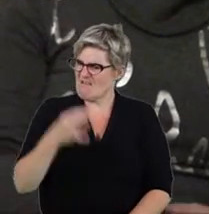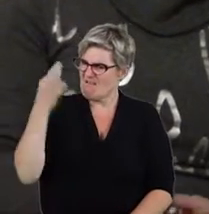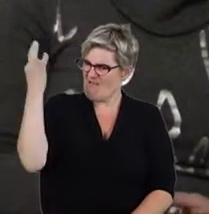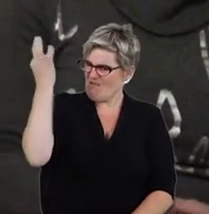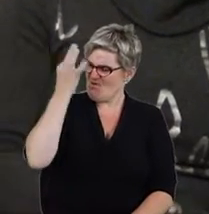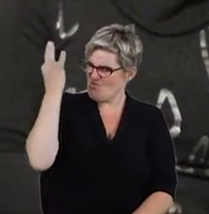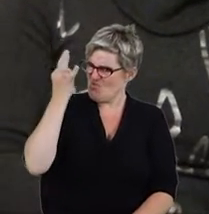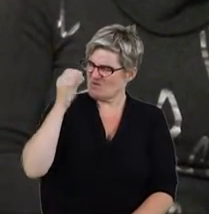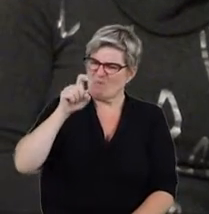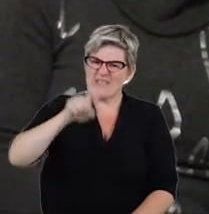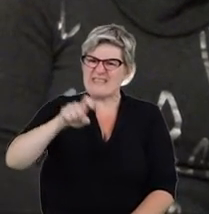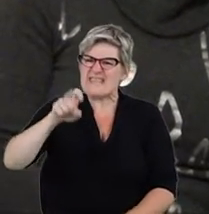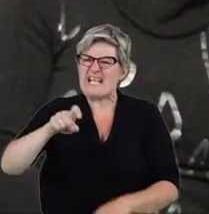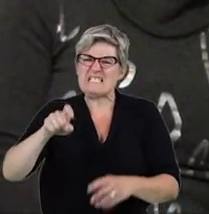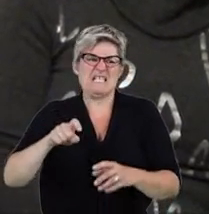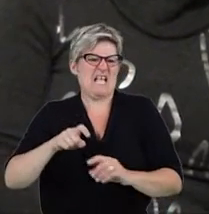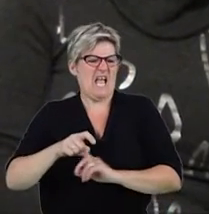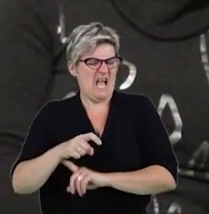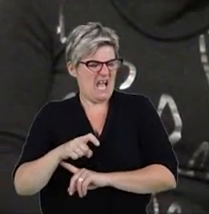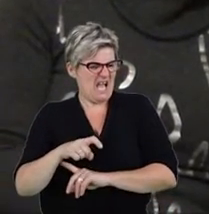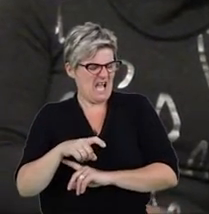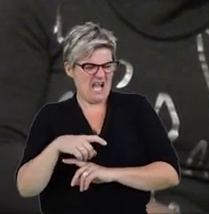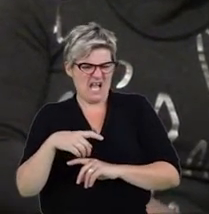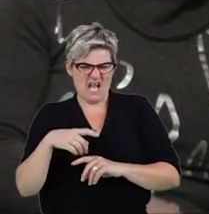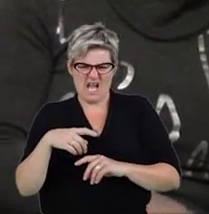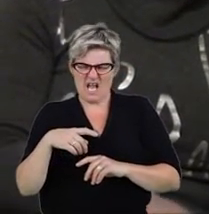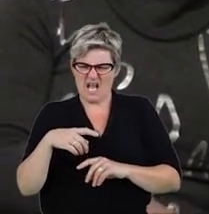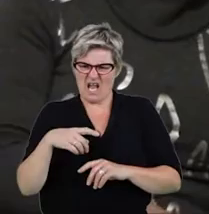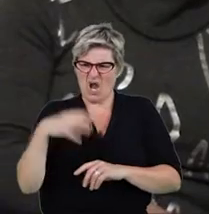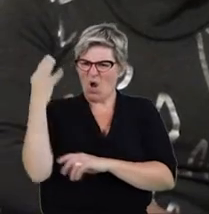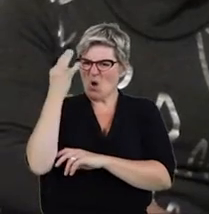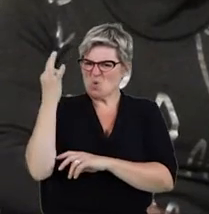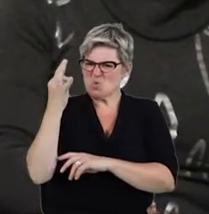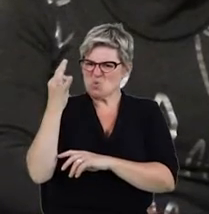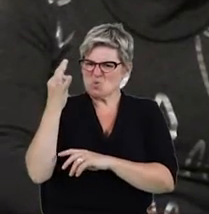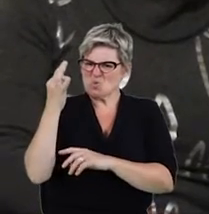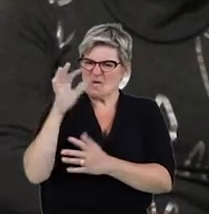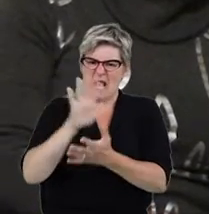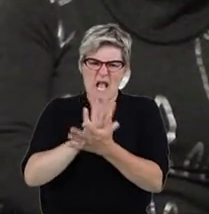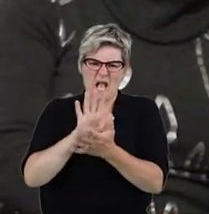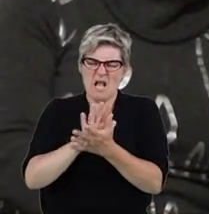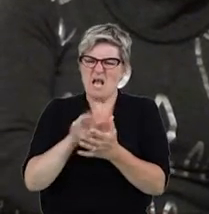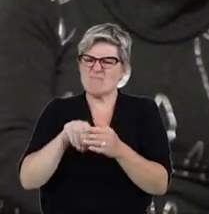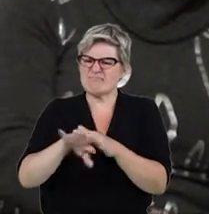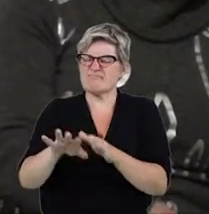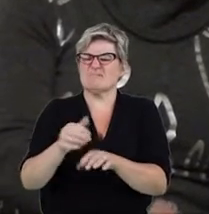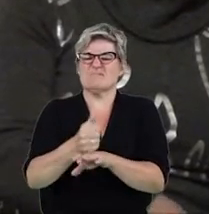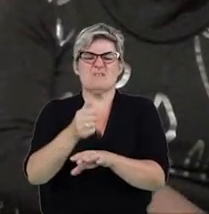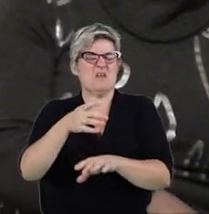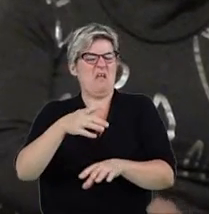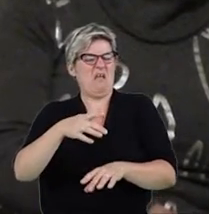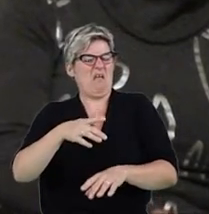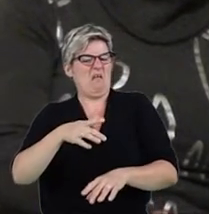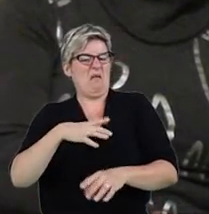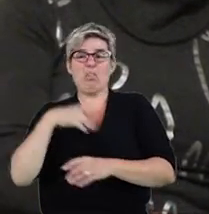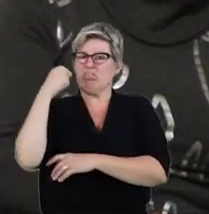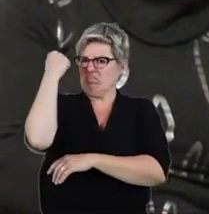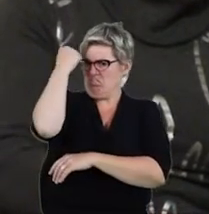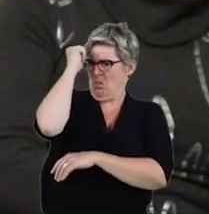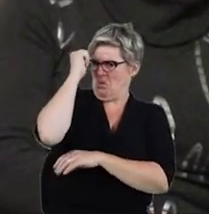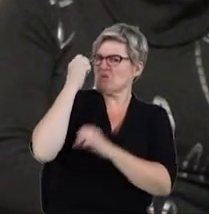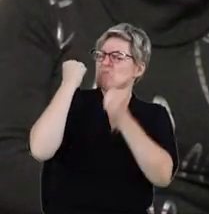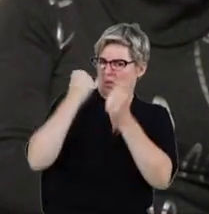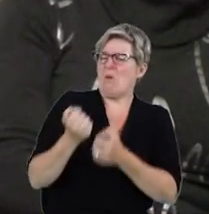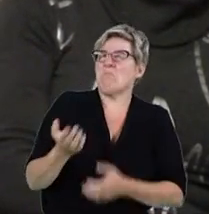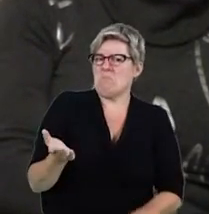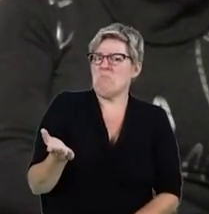les cours, c'était plus nécessairement, elle n'avait plus nécessairement besoin de faire des cours appliqués. Tout d'un coup, elle devenait capable de faire les